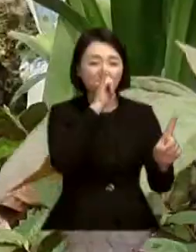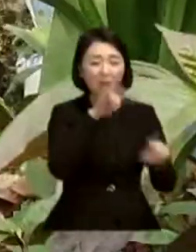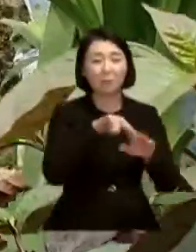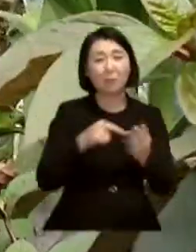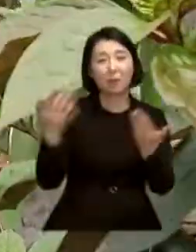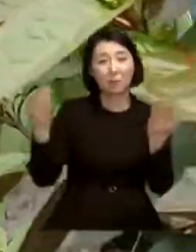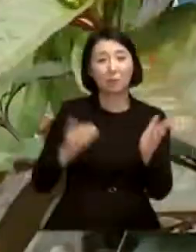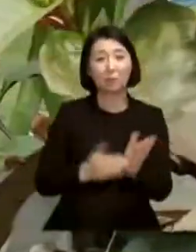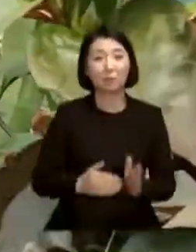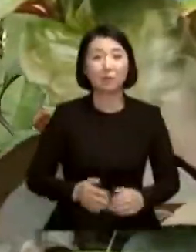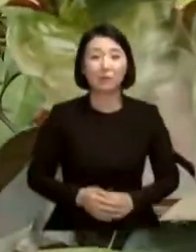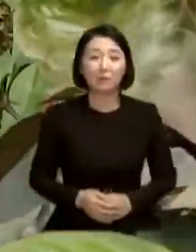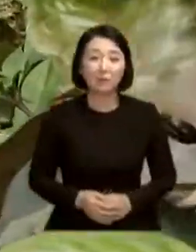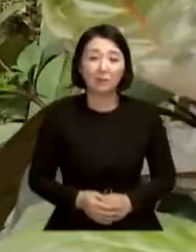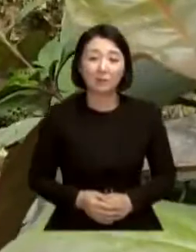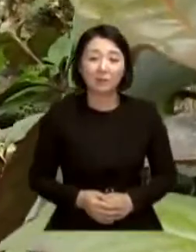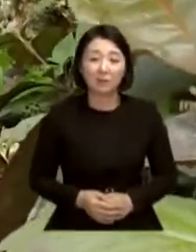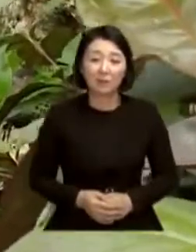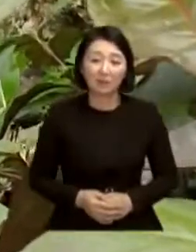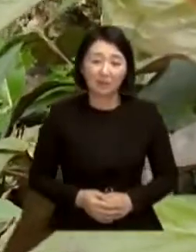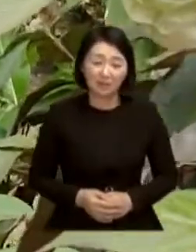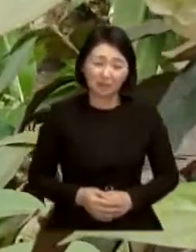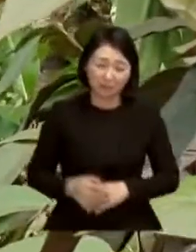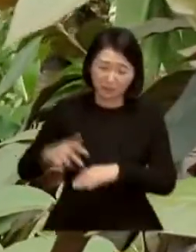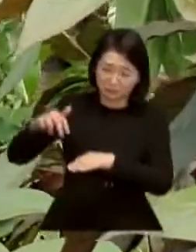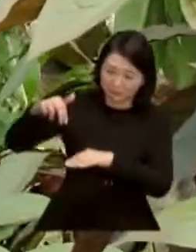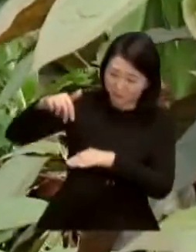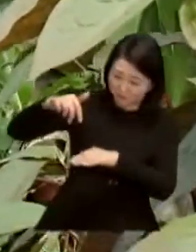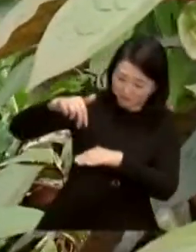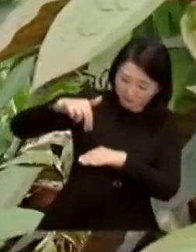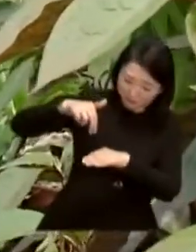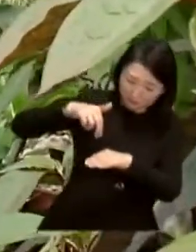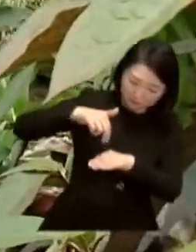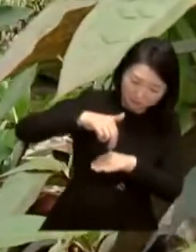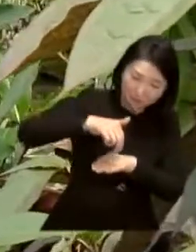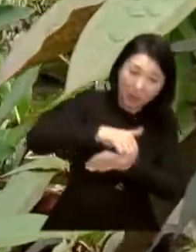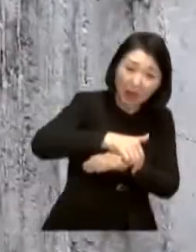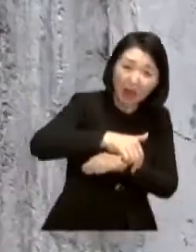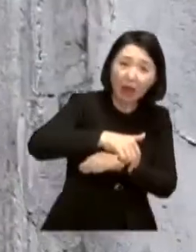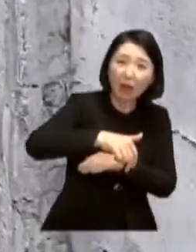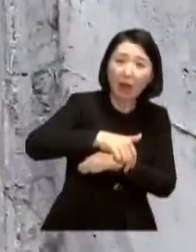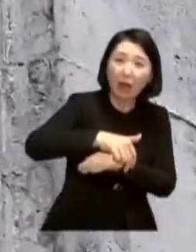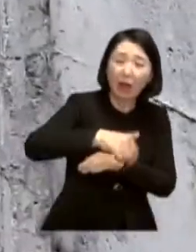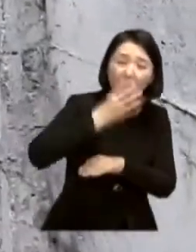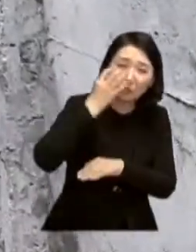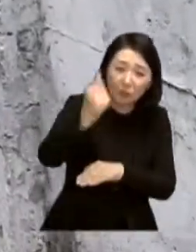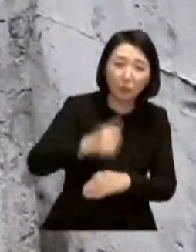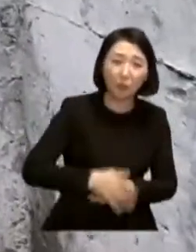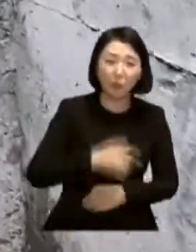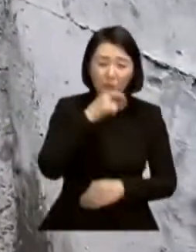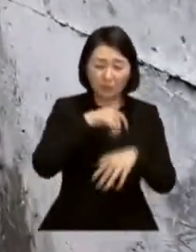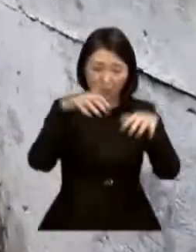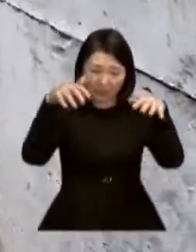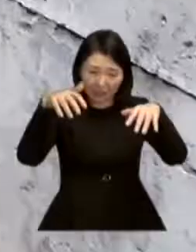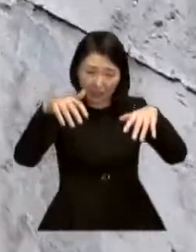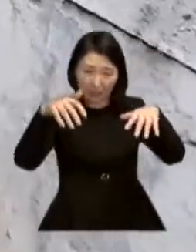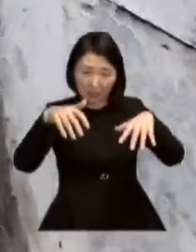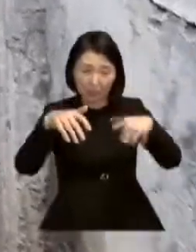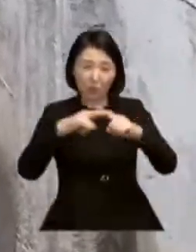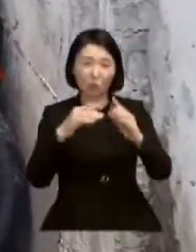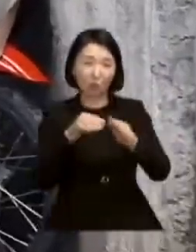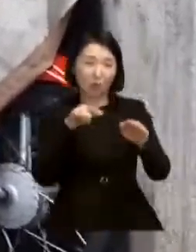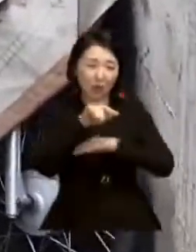주셨습니다. 급한 경사 때문에 건기에도 미끄러운 산길. 비가 오면 교회로 내려가는